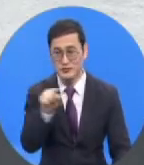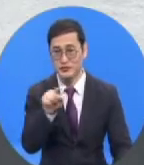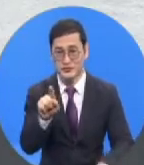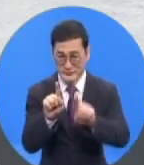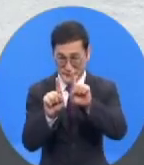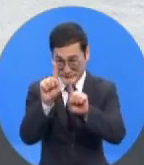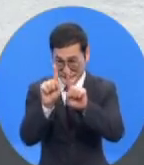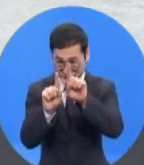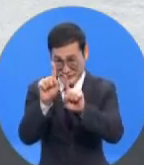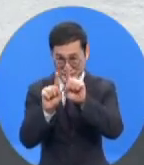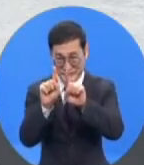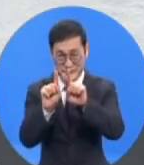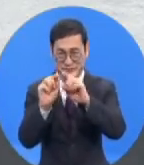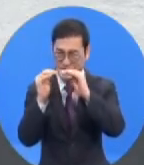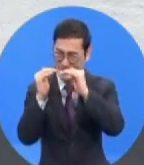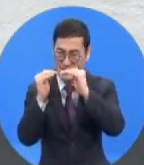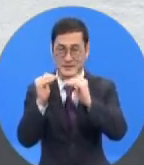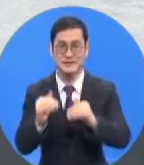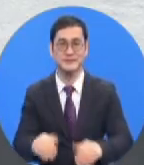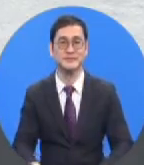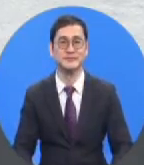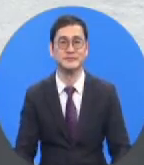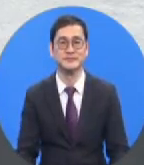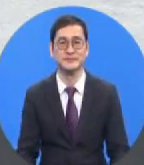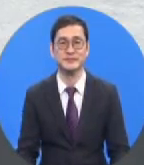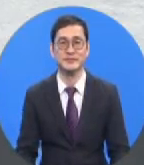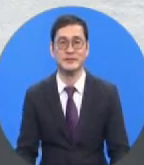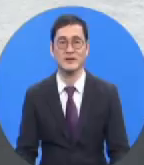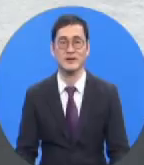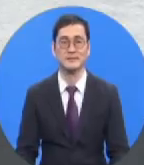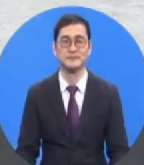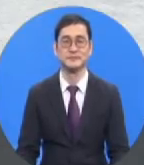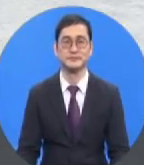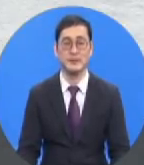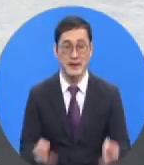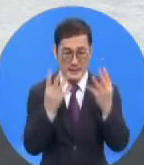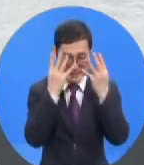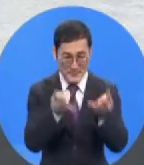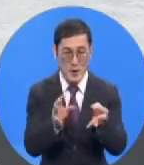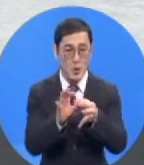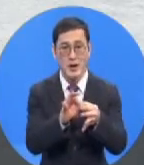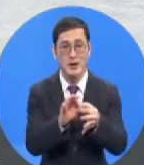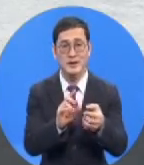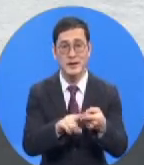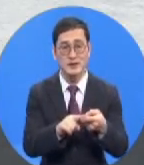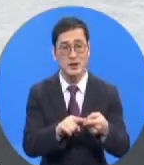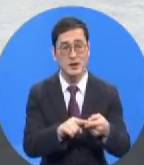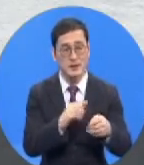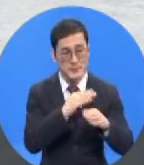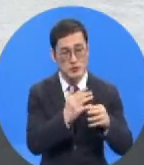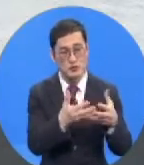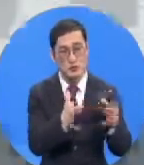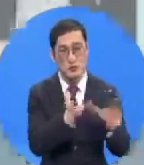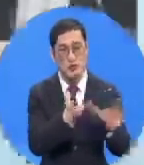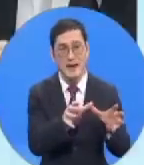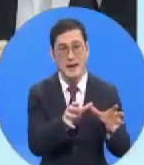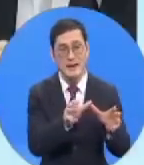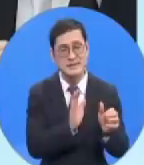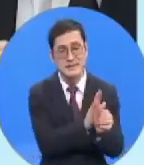같아요. 그러니까 지금 이제 사면에 관한 여론조사를 보면은 네. 더불어민주당의 지지층 중에서 반대를 하는 사람이